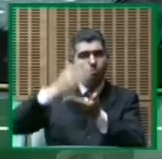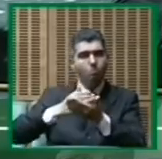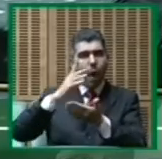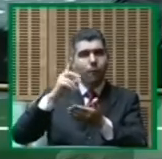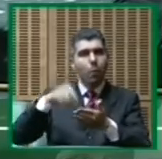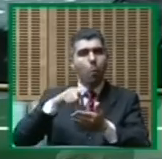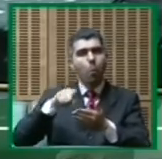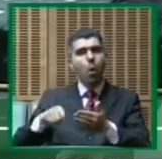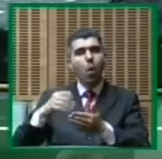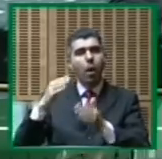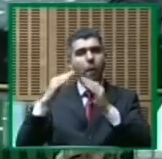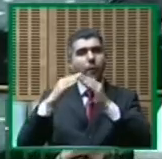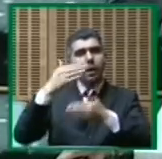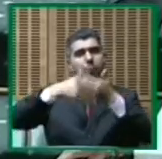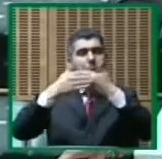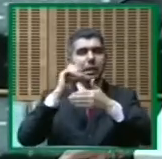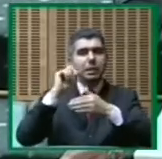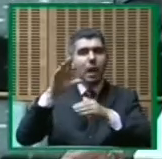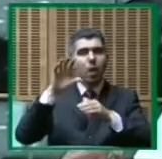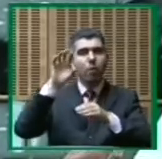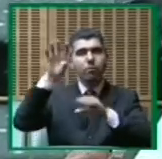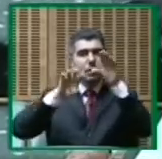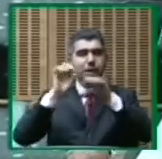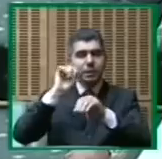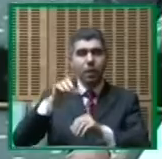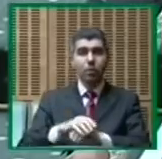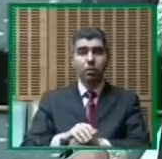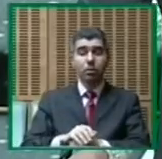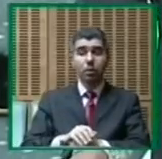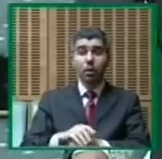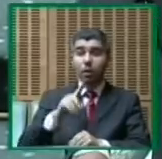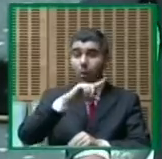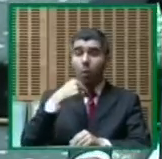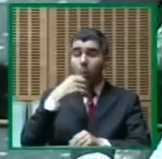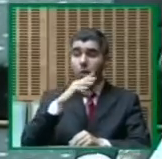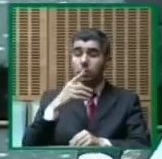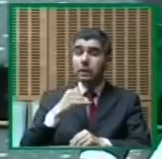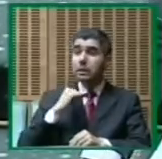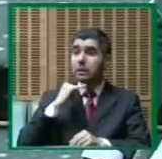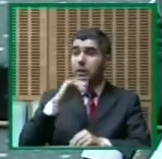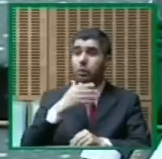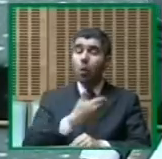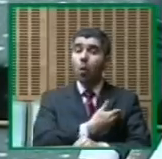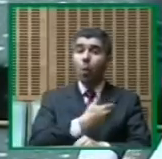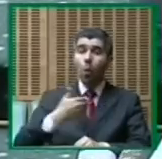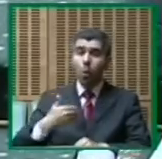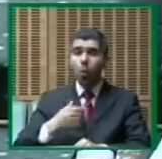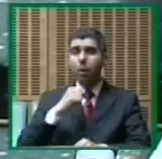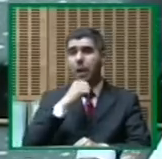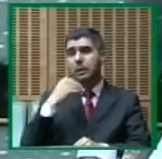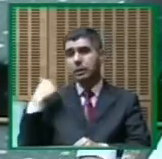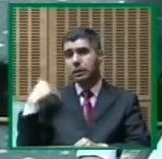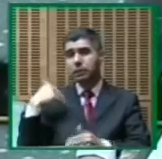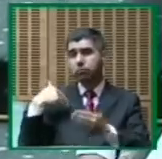الدار البيضاء. كما تعلمون طبع الحكومه والحكومات حتى السابقه، ينبغي ان نعترف بذلك،